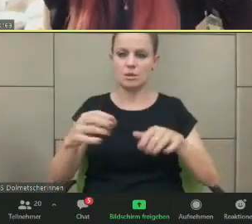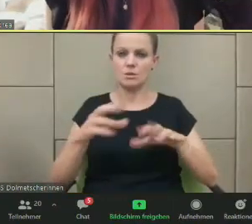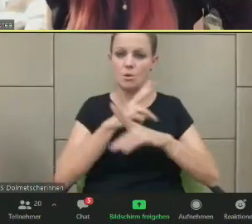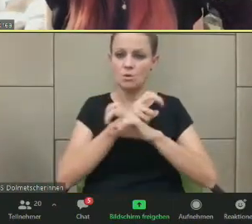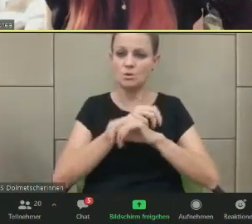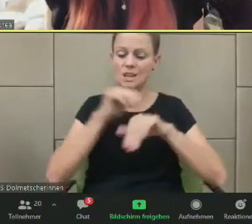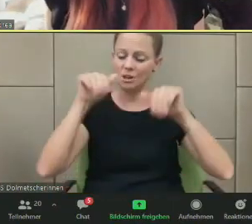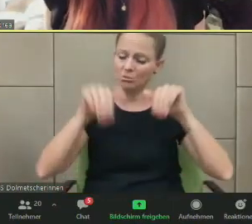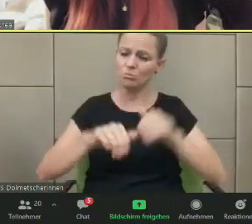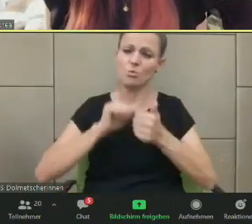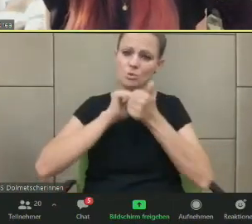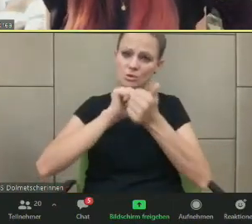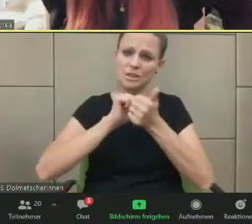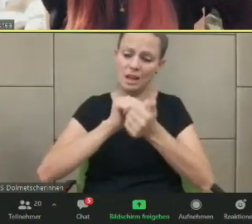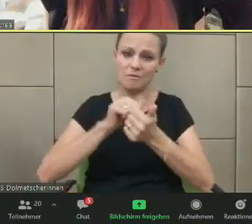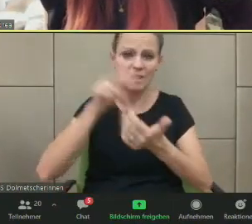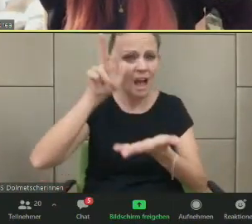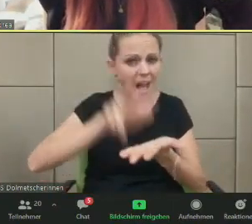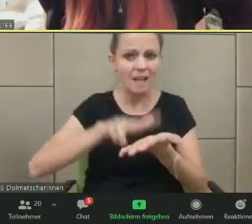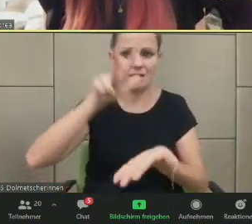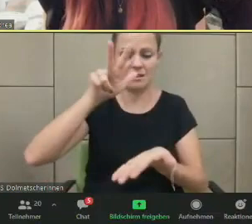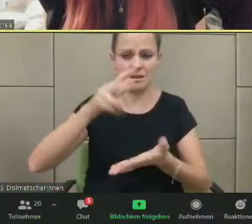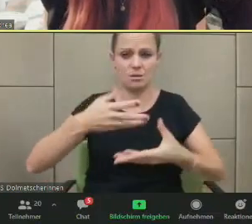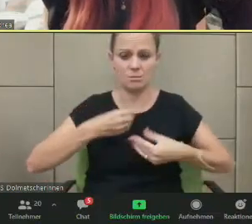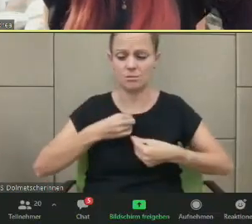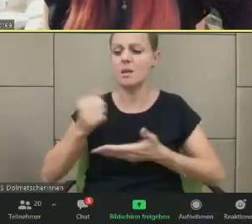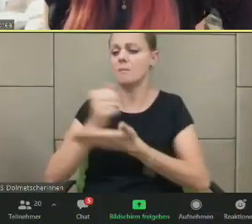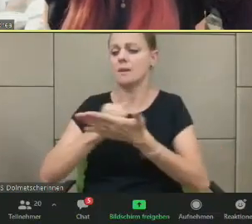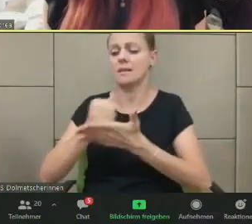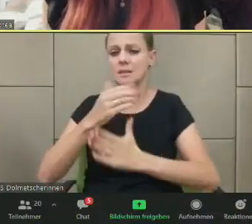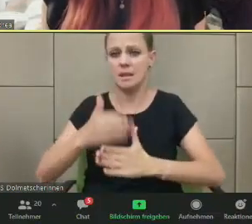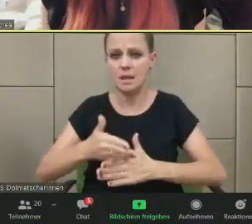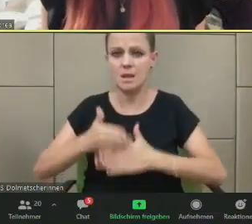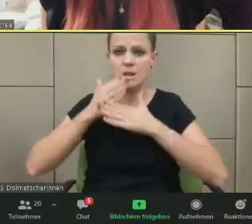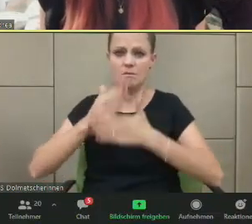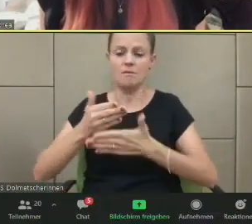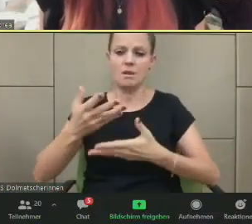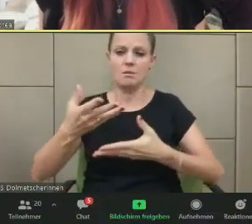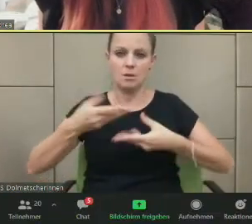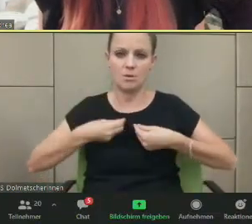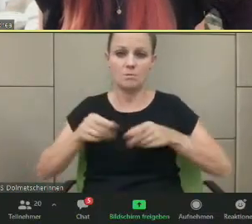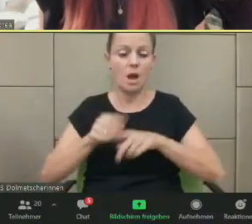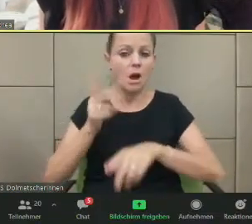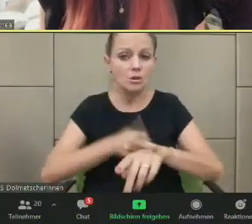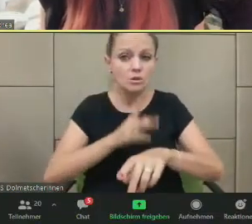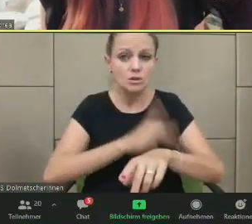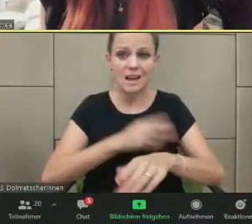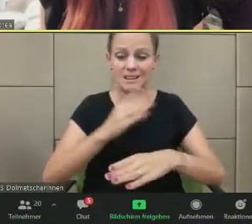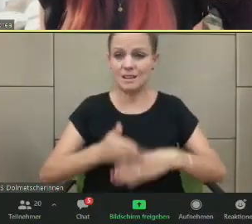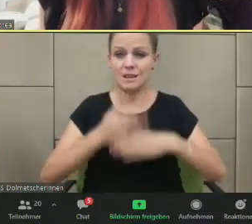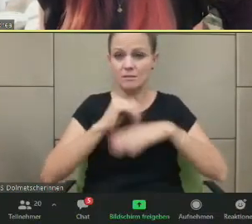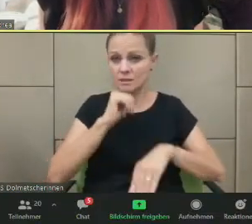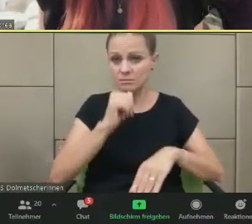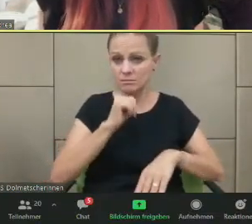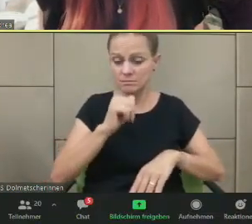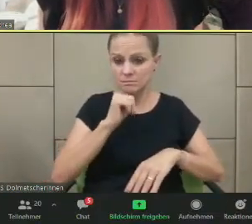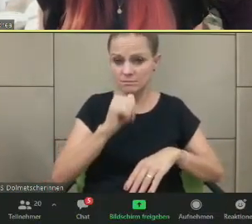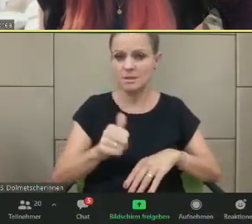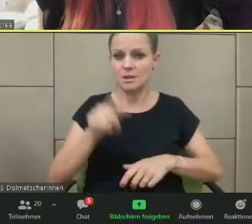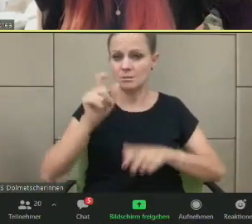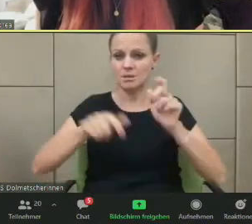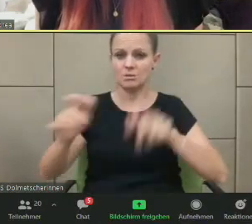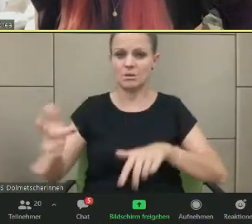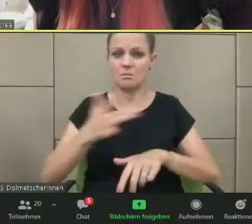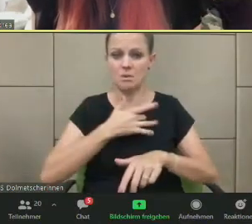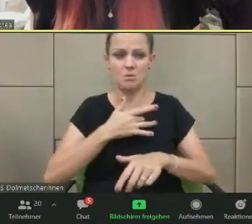um Anerkennung zu bekommen, um medizinische Hilfe zu bekommen und auch staatliche Hilfe zu bekommen. Also die Betroffenen werden wirklich sehr im